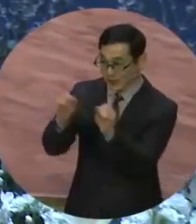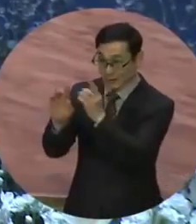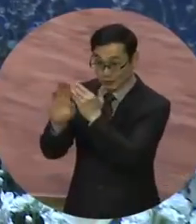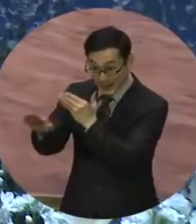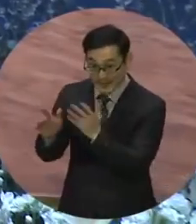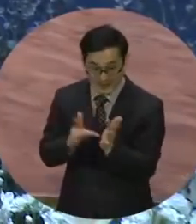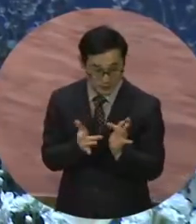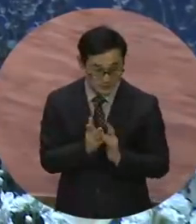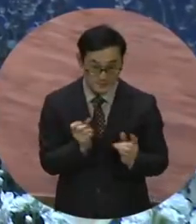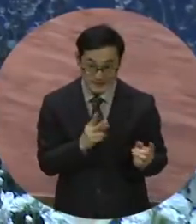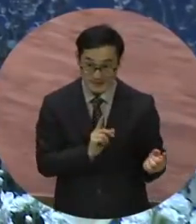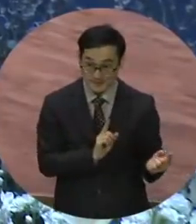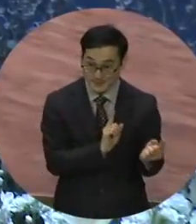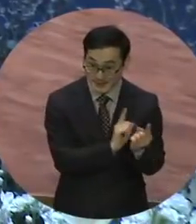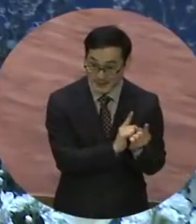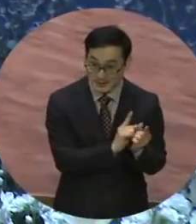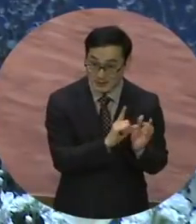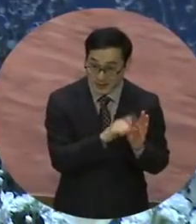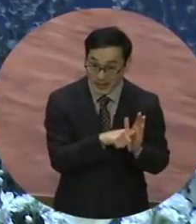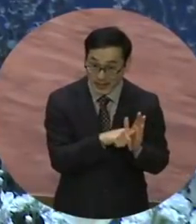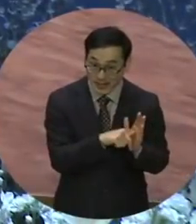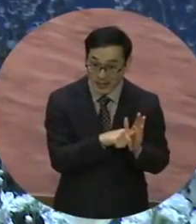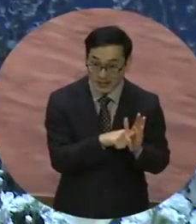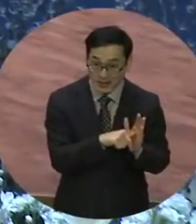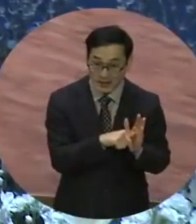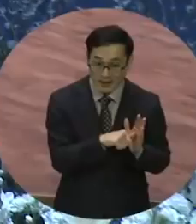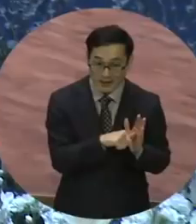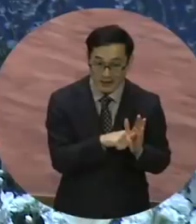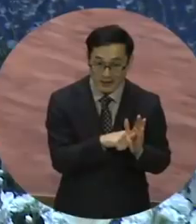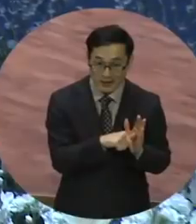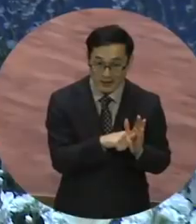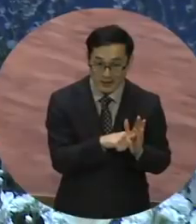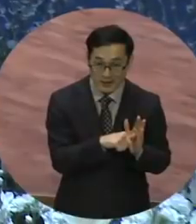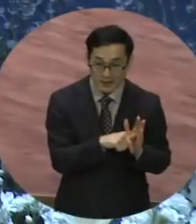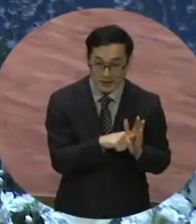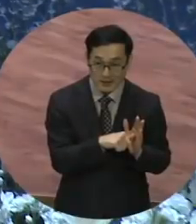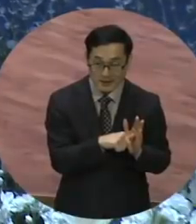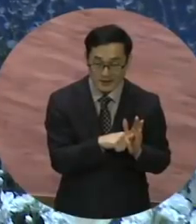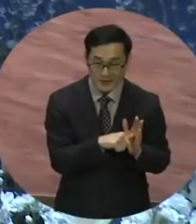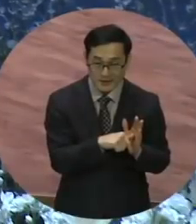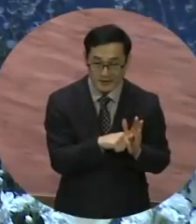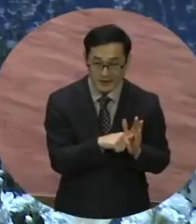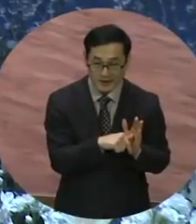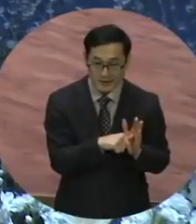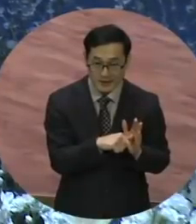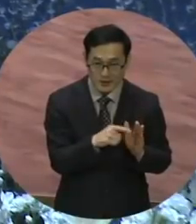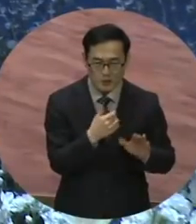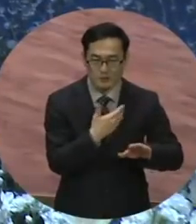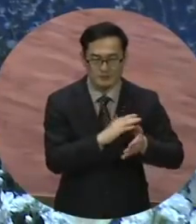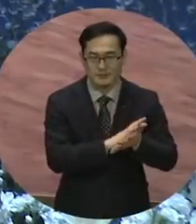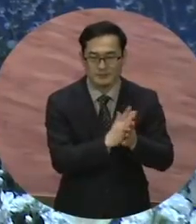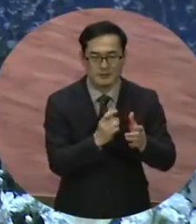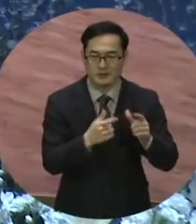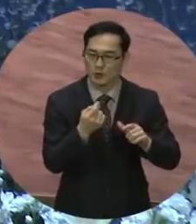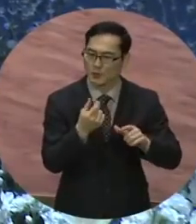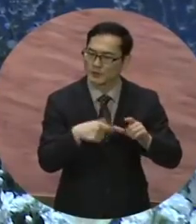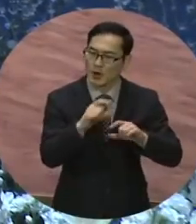여기서 한 걸음 더 한 단계 뛰어넘는 이제 수준이 달라졌어요.